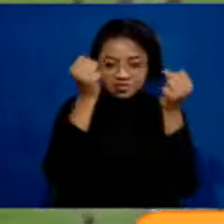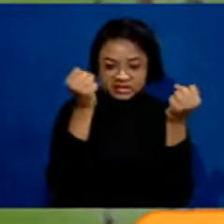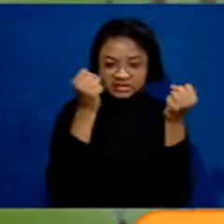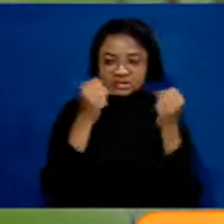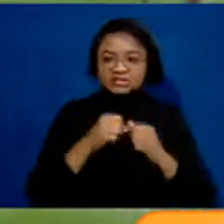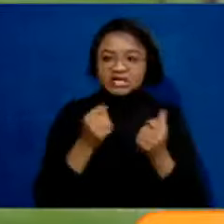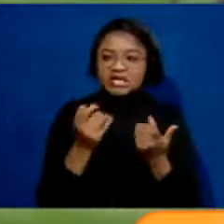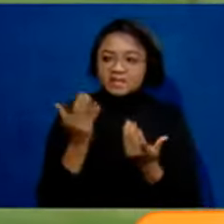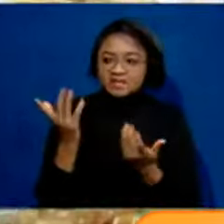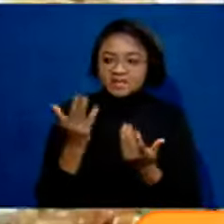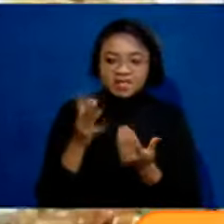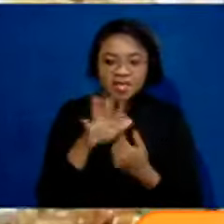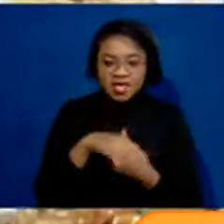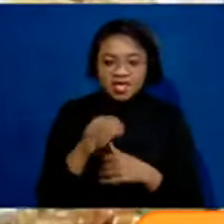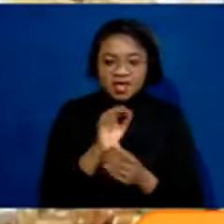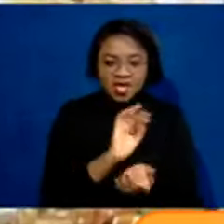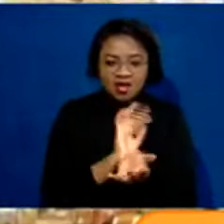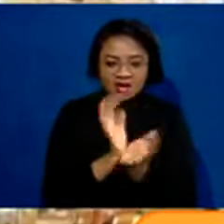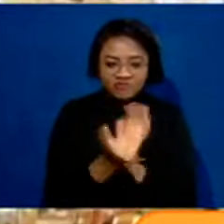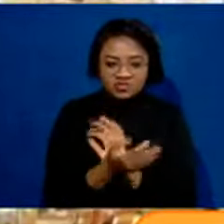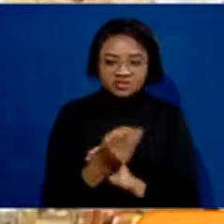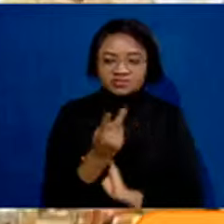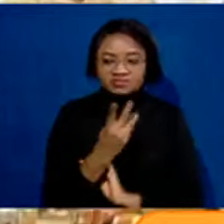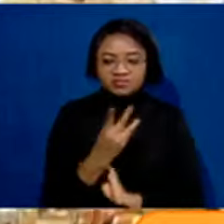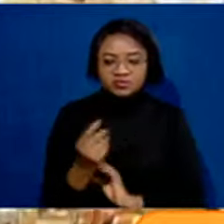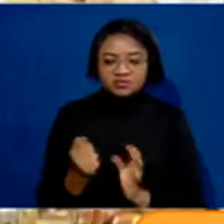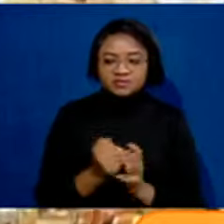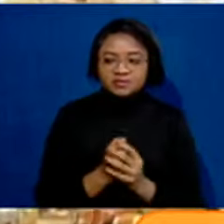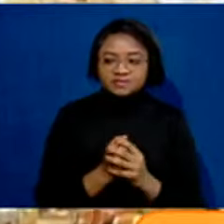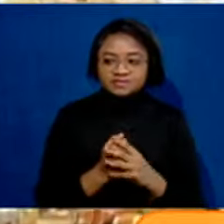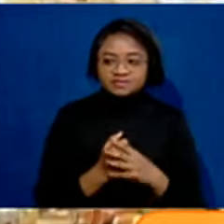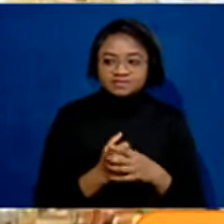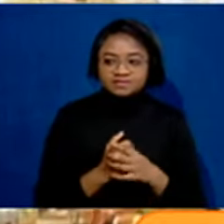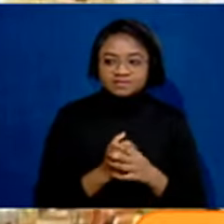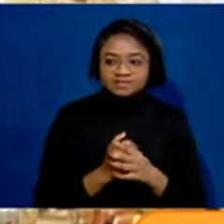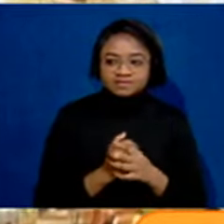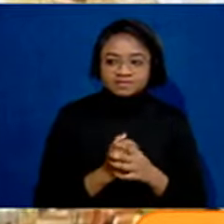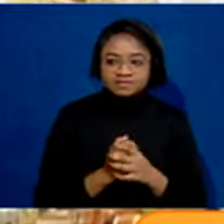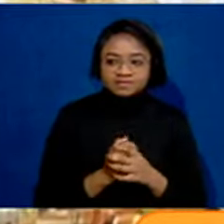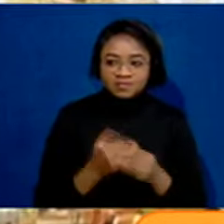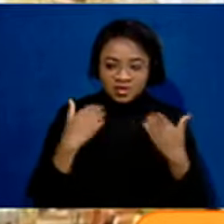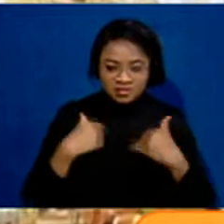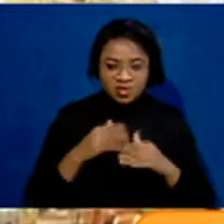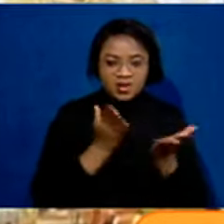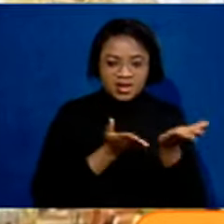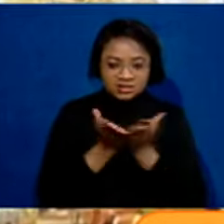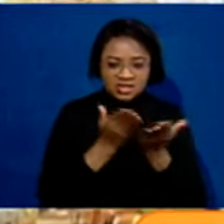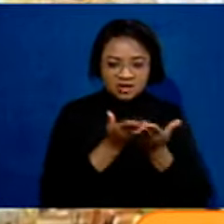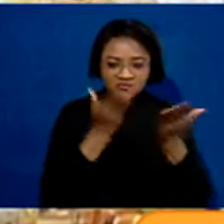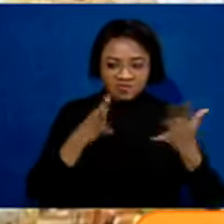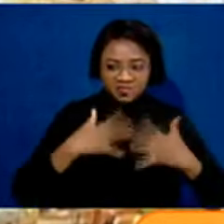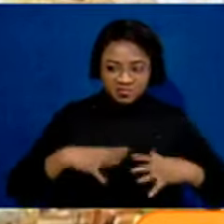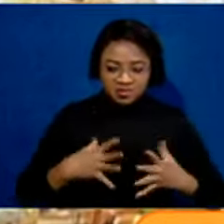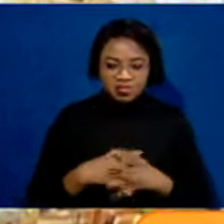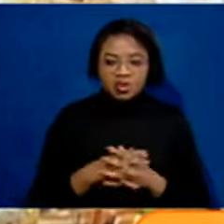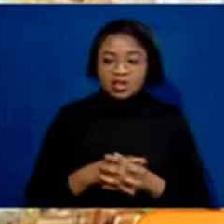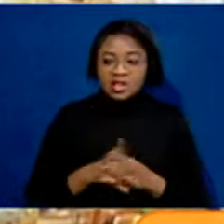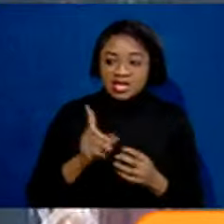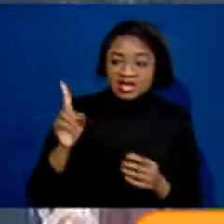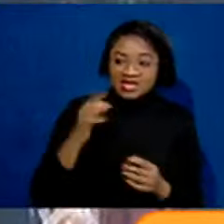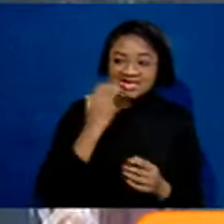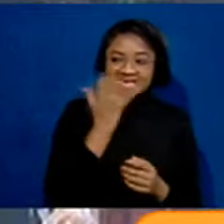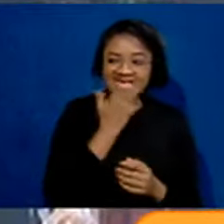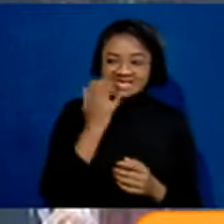hadhara katika uga wa Kasarani, and diligently, truly and diligently serve the people, Rigathi Gachagua alionekana